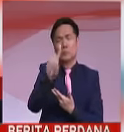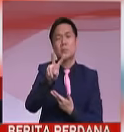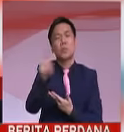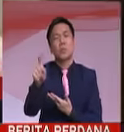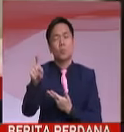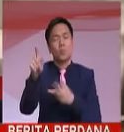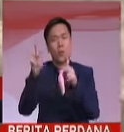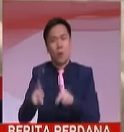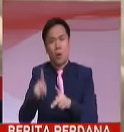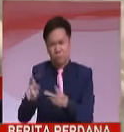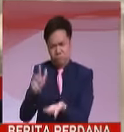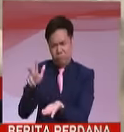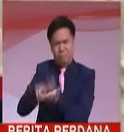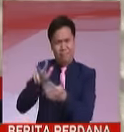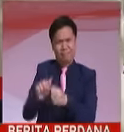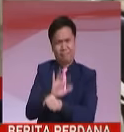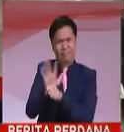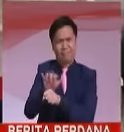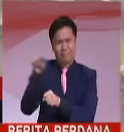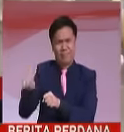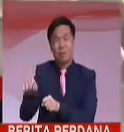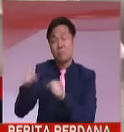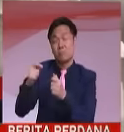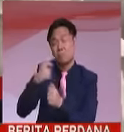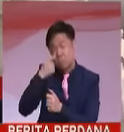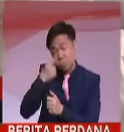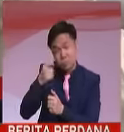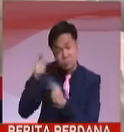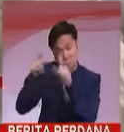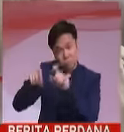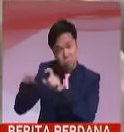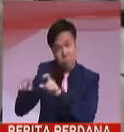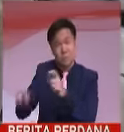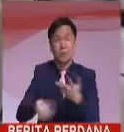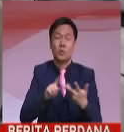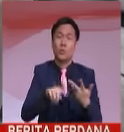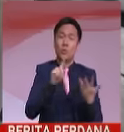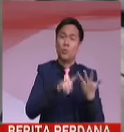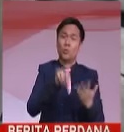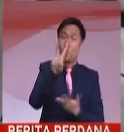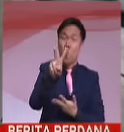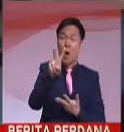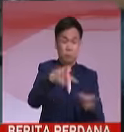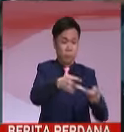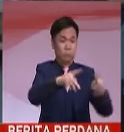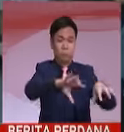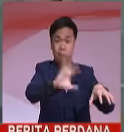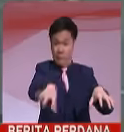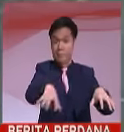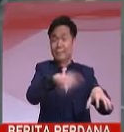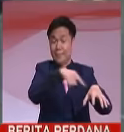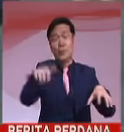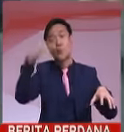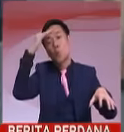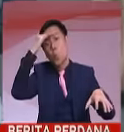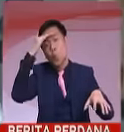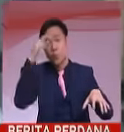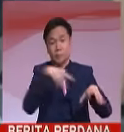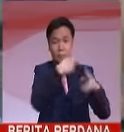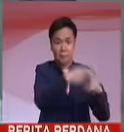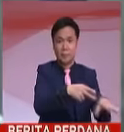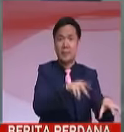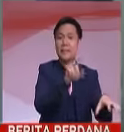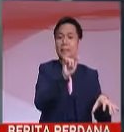hasil saringan di tempat kerja 60 individu 20 clustee dilaporkan dua klaster dilaporkan di Johor dinamakan